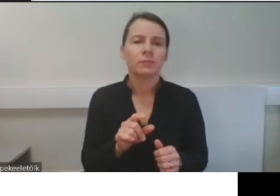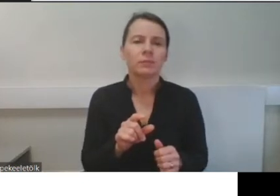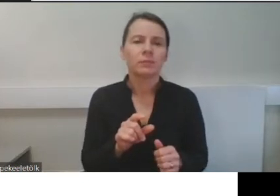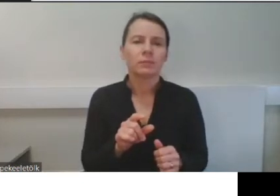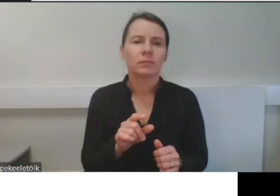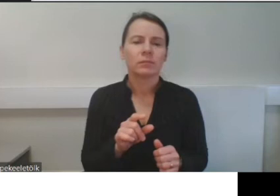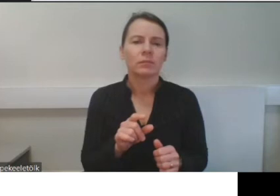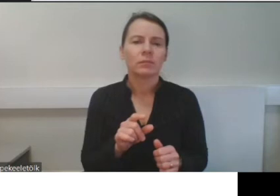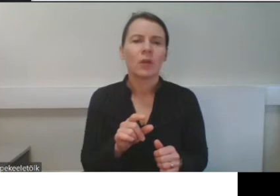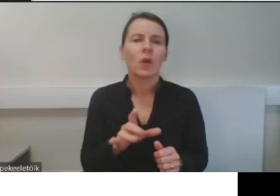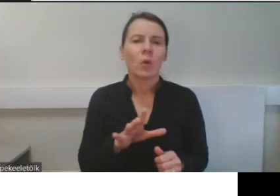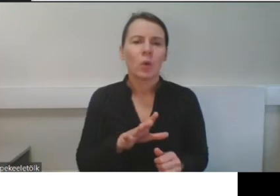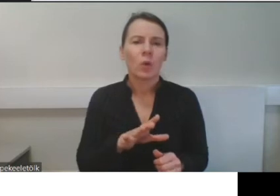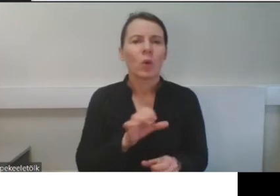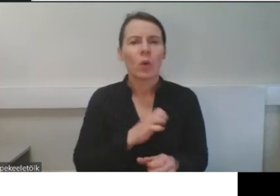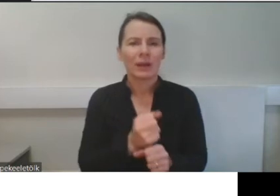kohta.